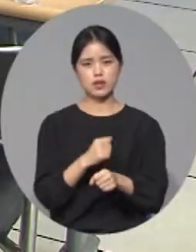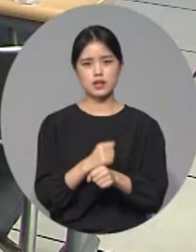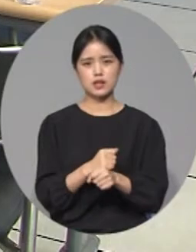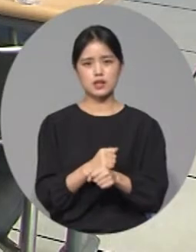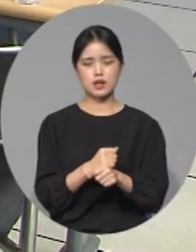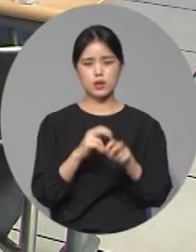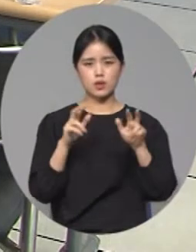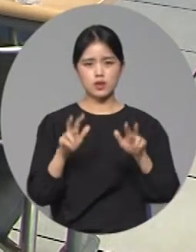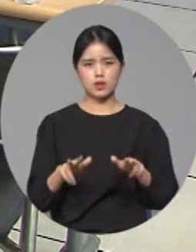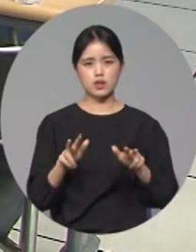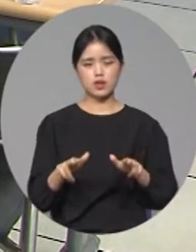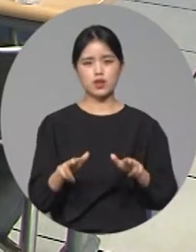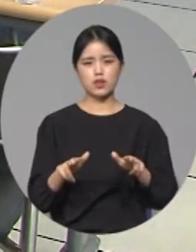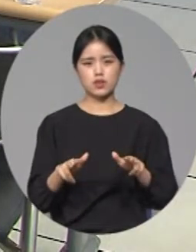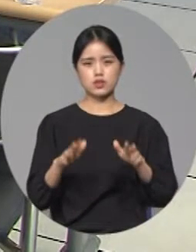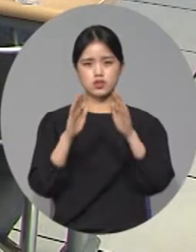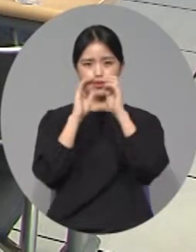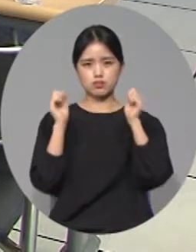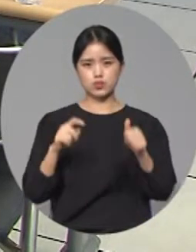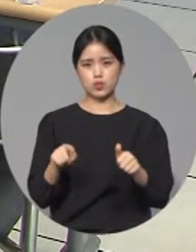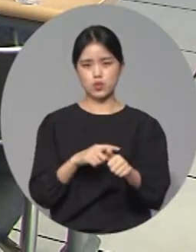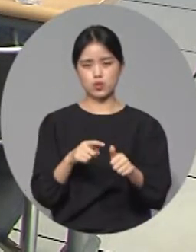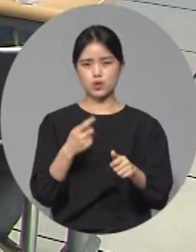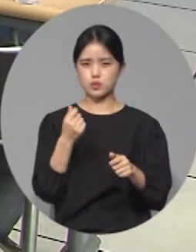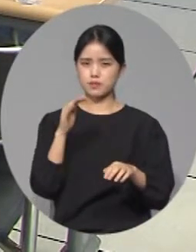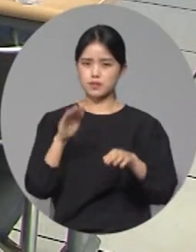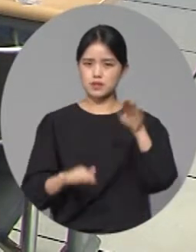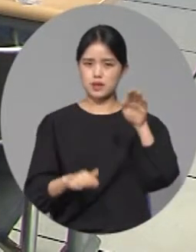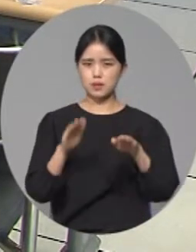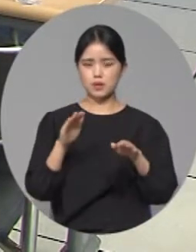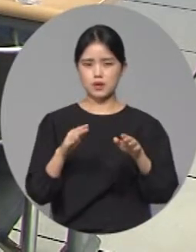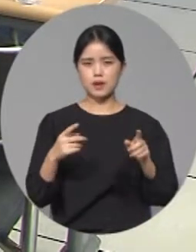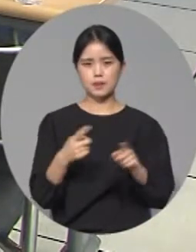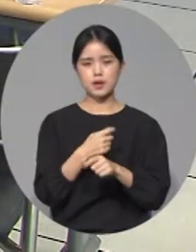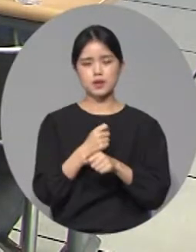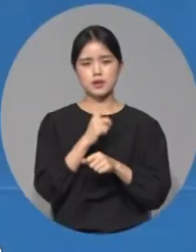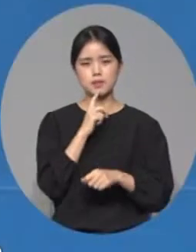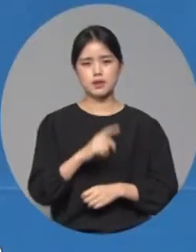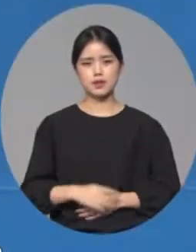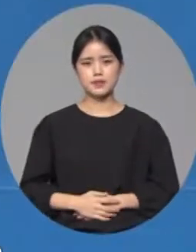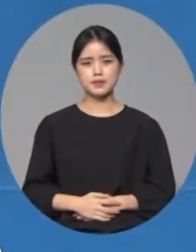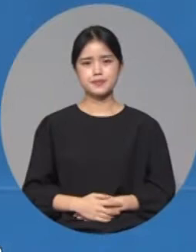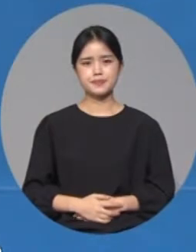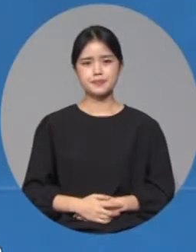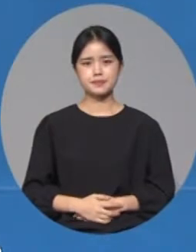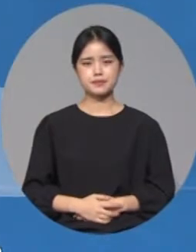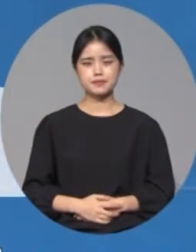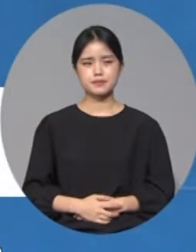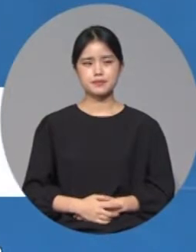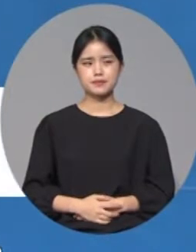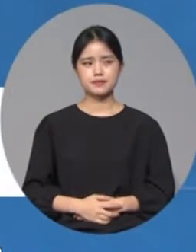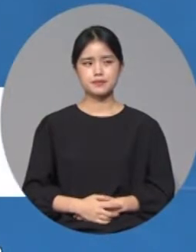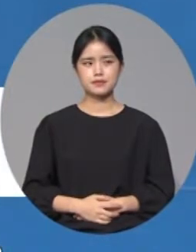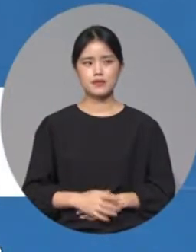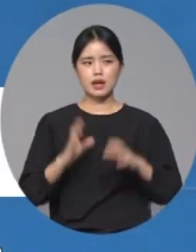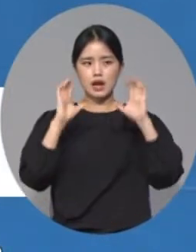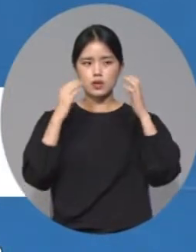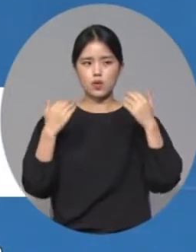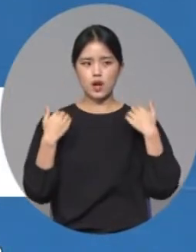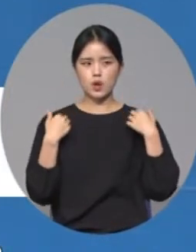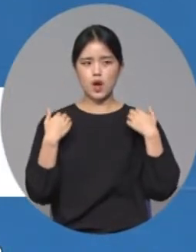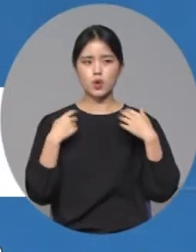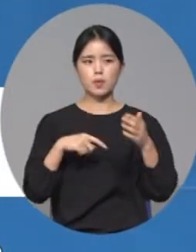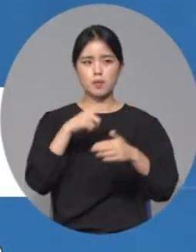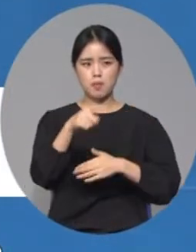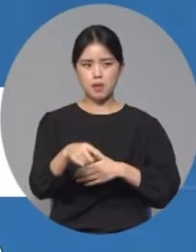현 전북교육과의 차별화 방침을 분명히 했습니다. 아이들도 학교와 학교 밖을 넘나들 수 있어야 됩니다.